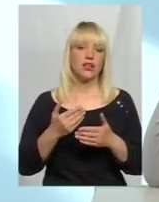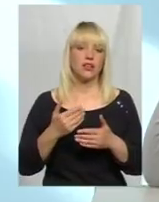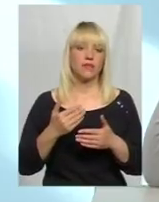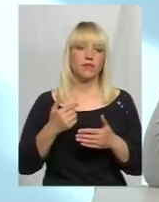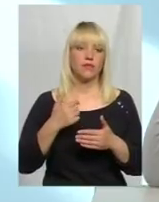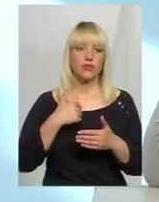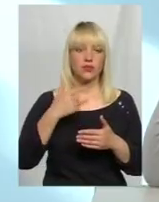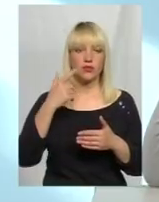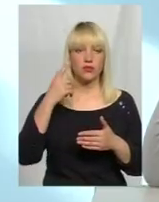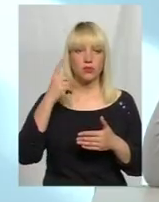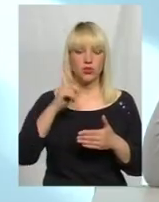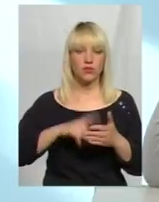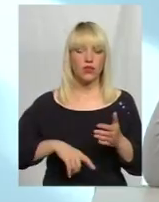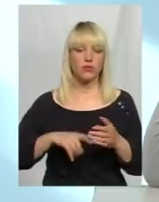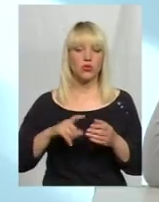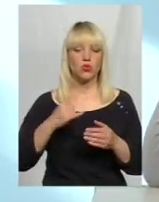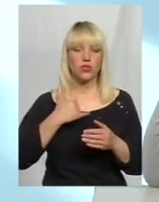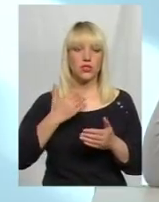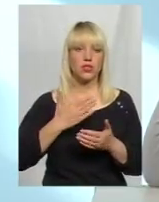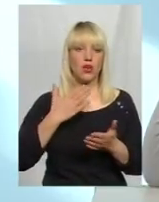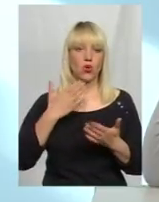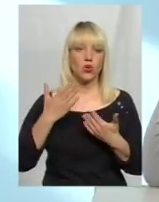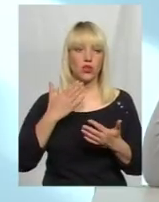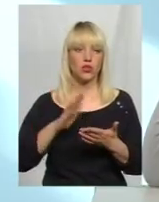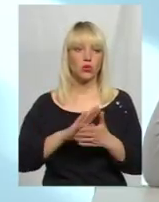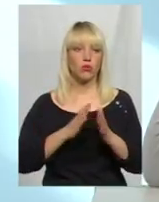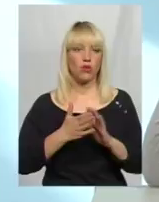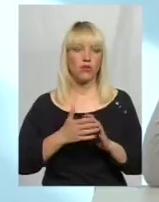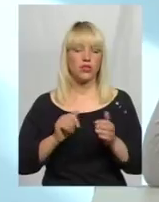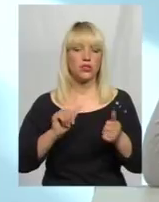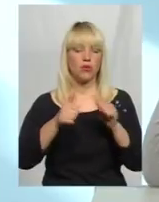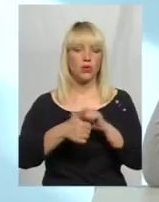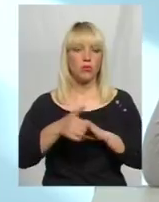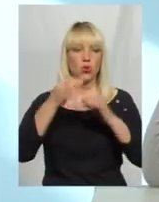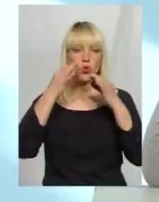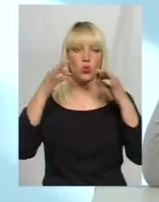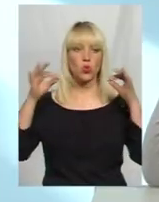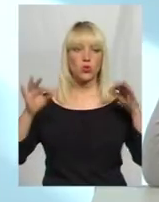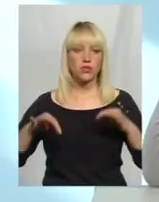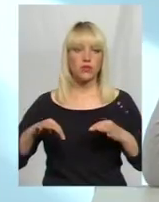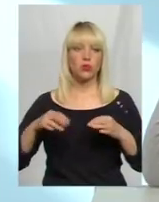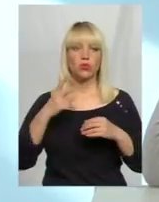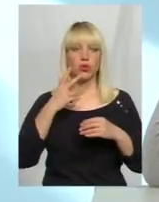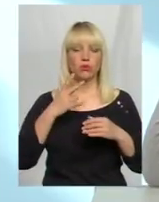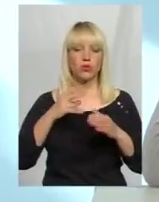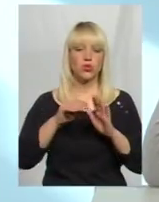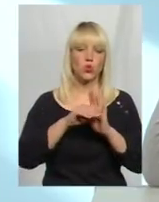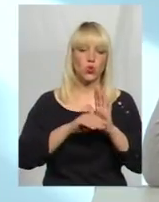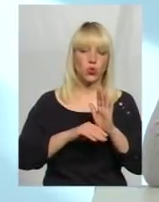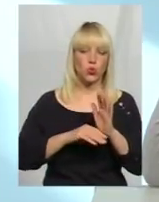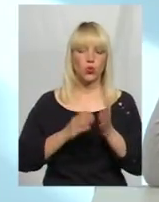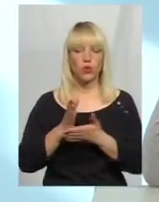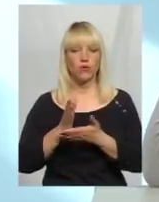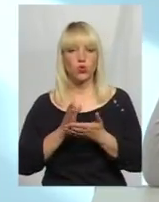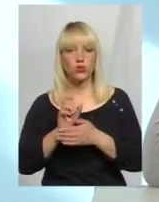в нас вже є контакти, домовимося і поїдемо, обміняємося досвідом, подивимося структуру, функції, завдання і,